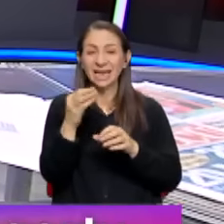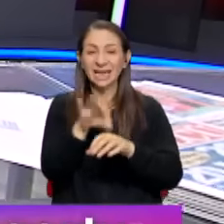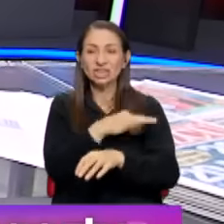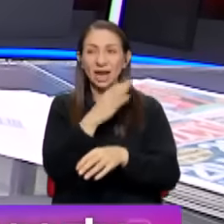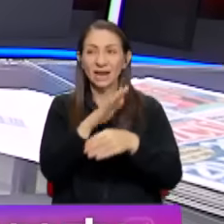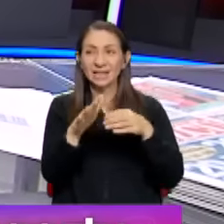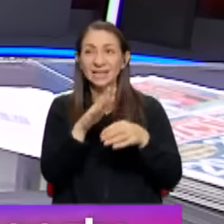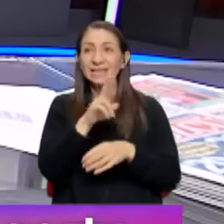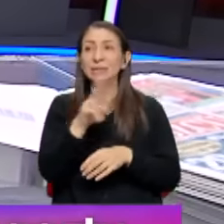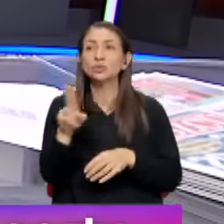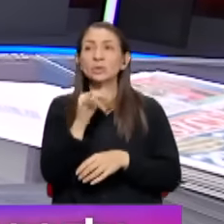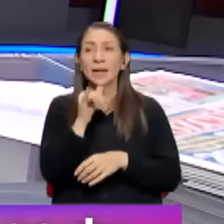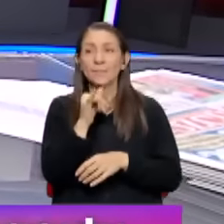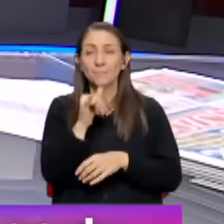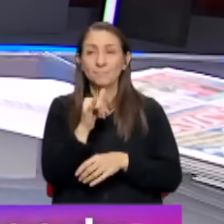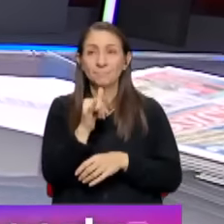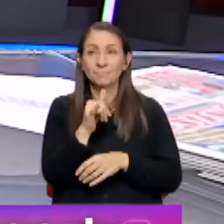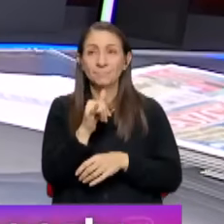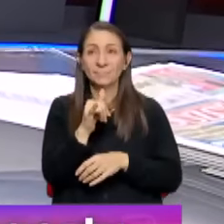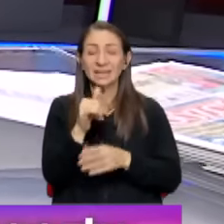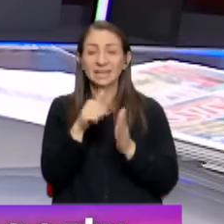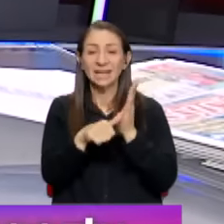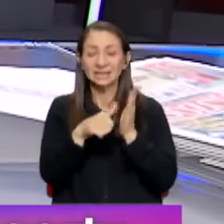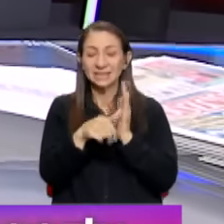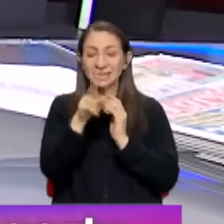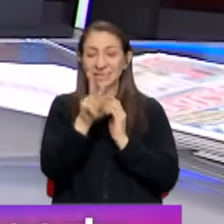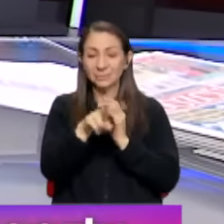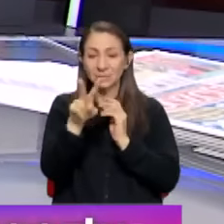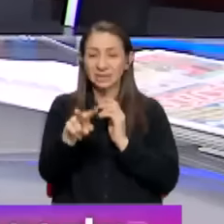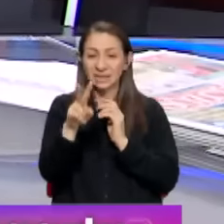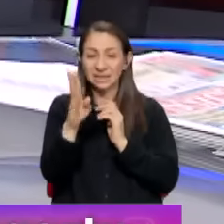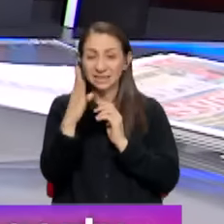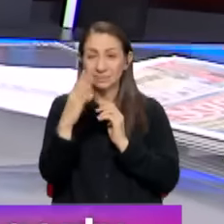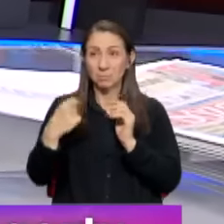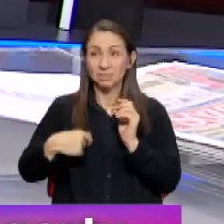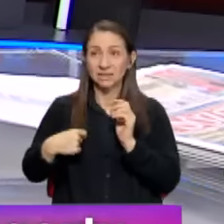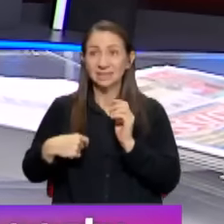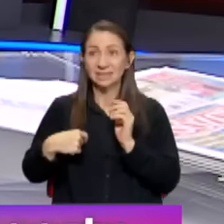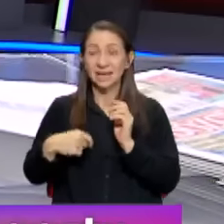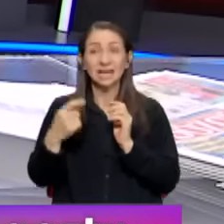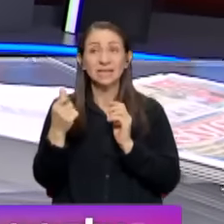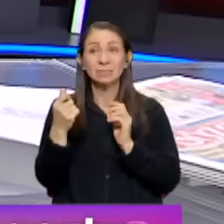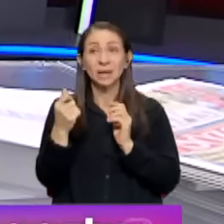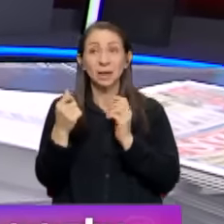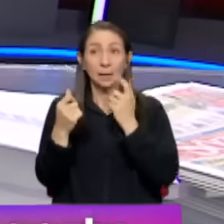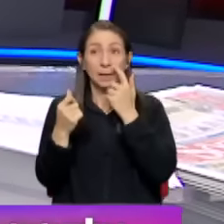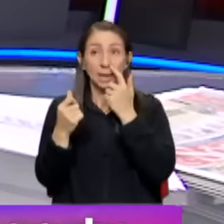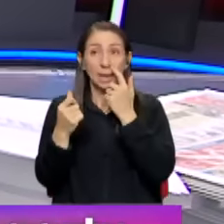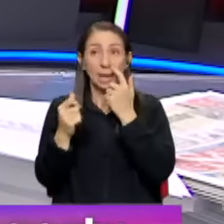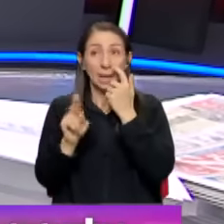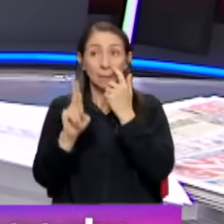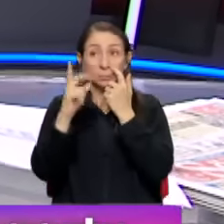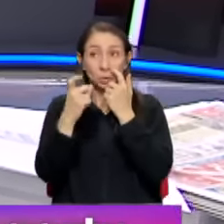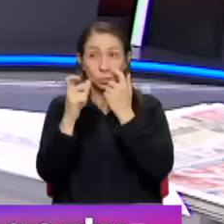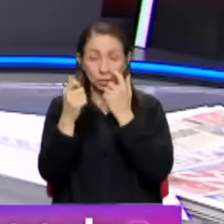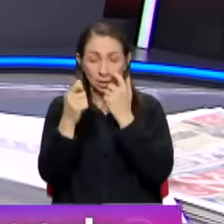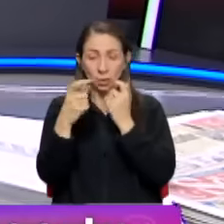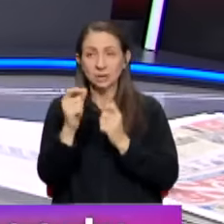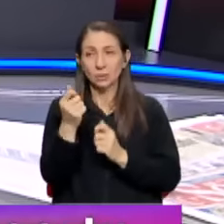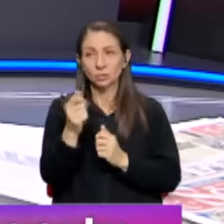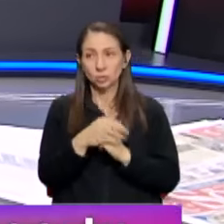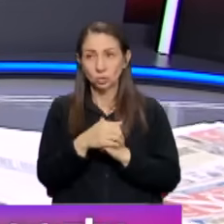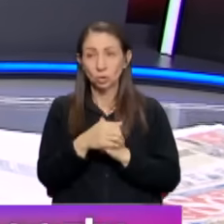peyniri 700 gram ve tarih de 22 Kasım pazartesiymiş. Ne kadar? 79 lira 90